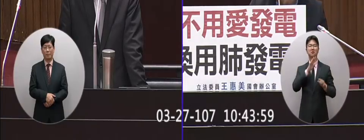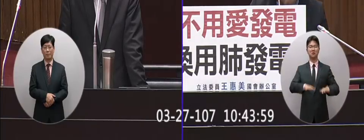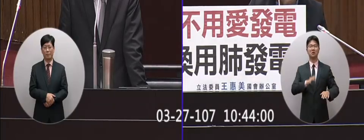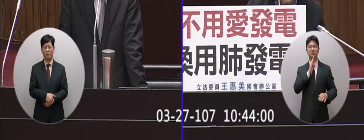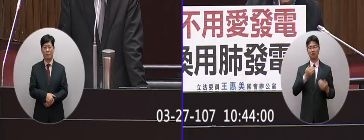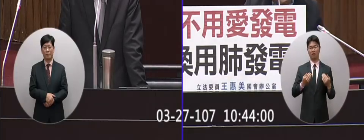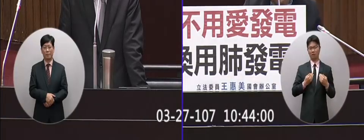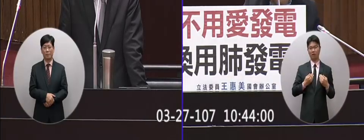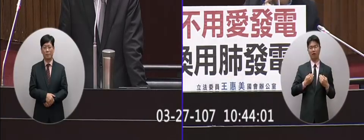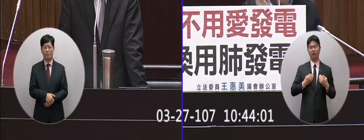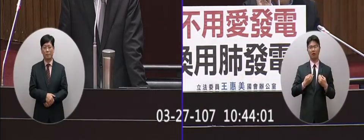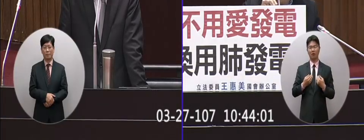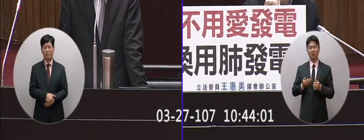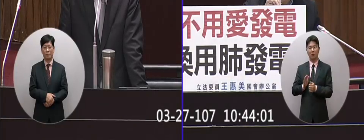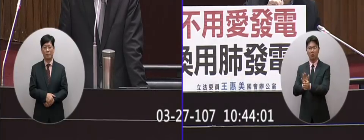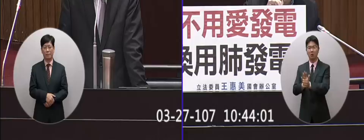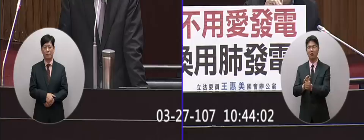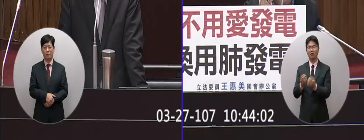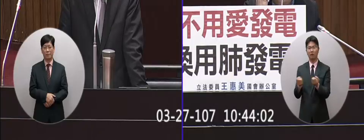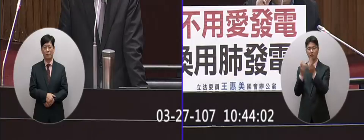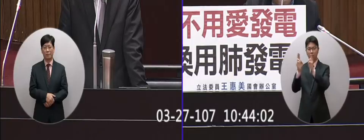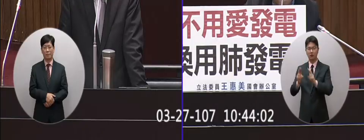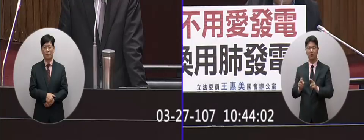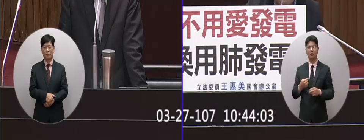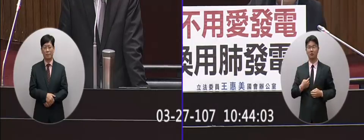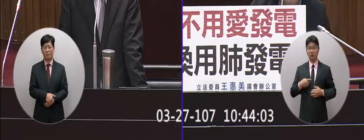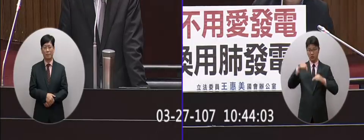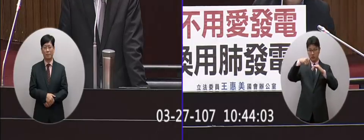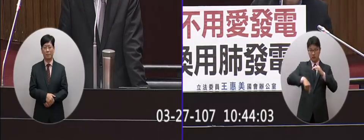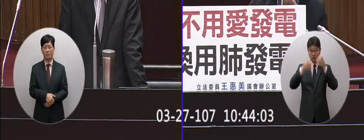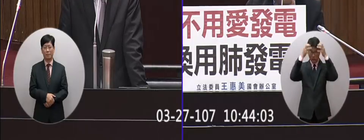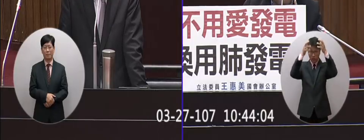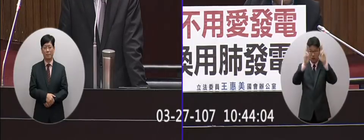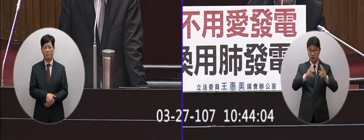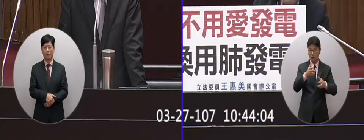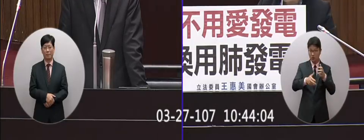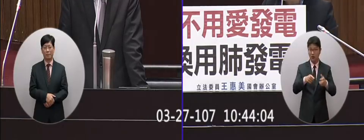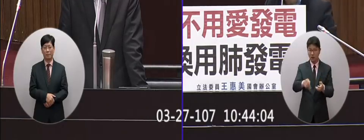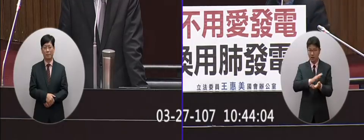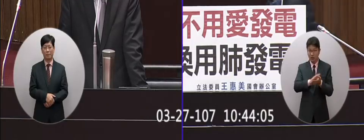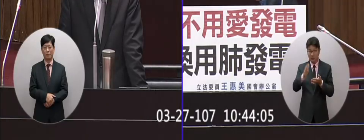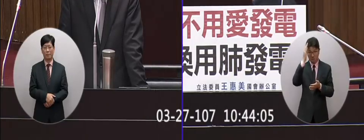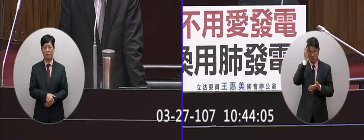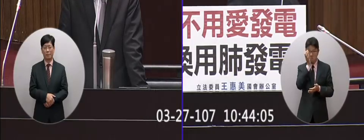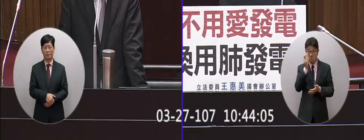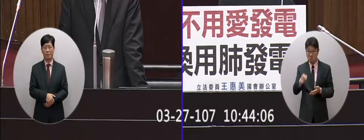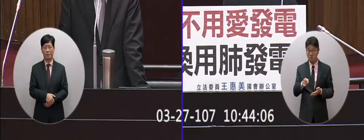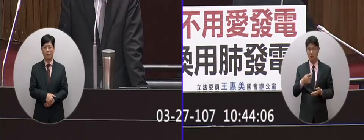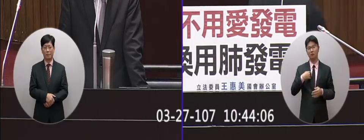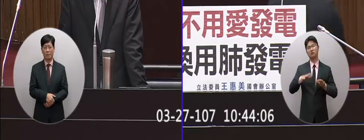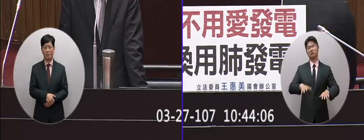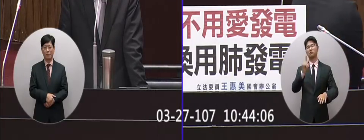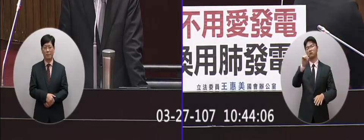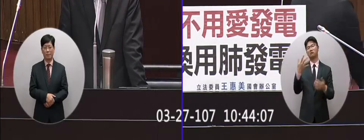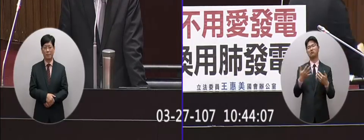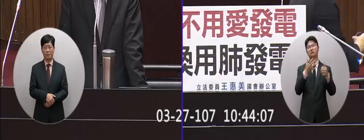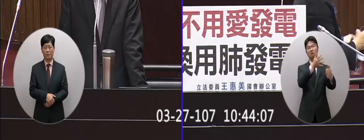啊，我们深澳电厂用干净了没有？那我这边有个问题要问一下。